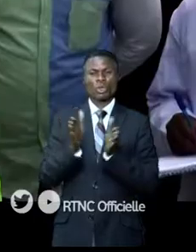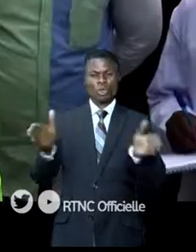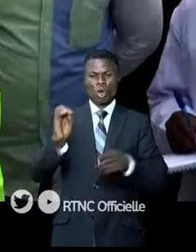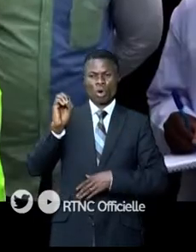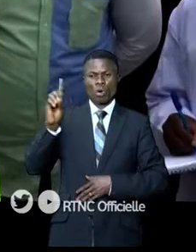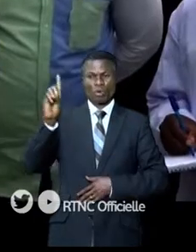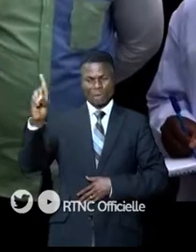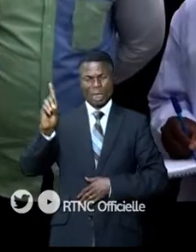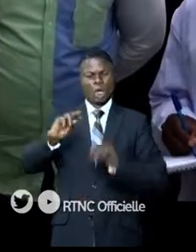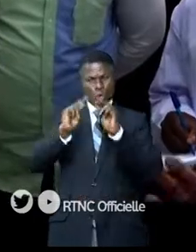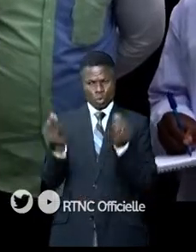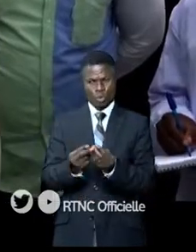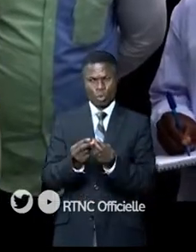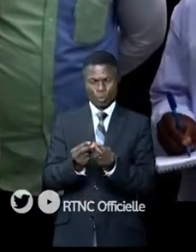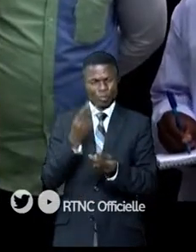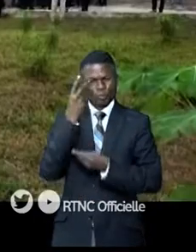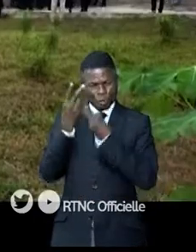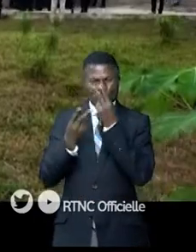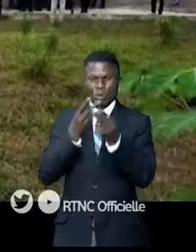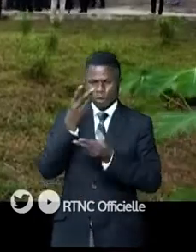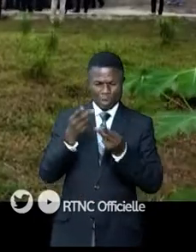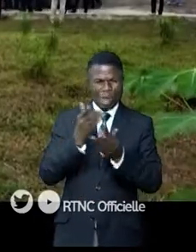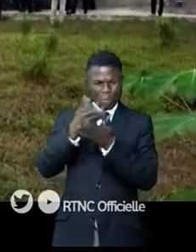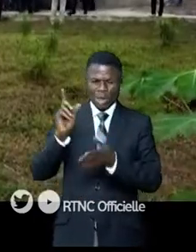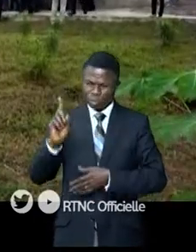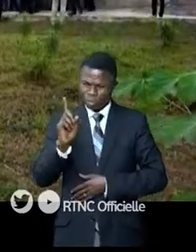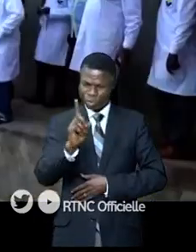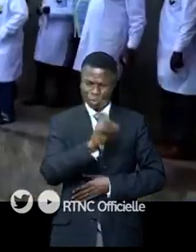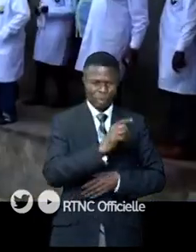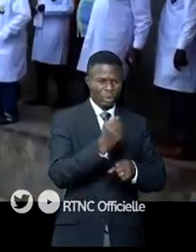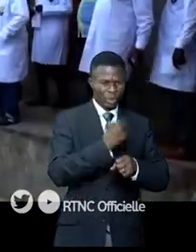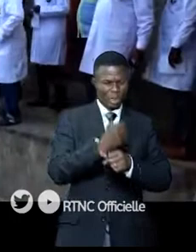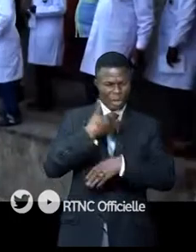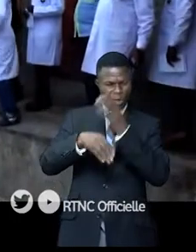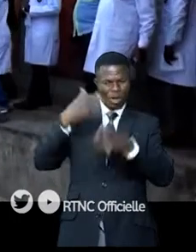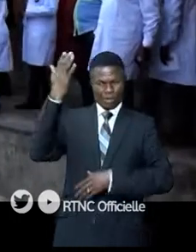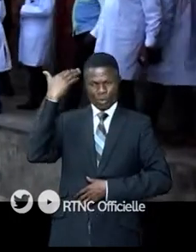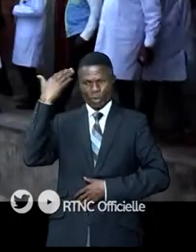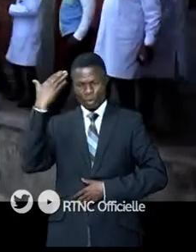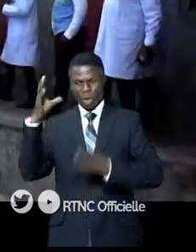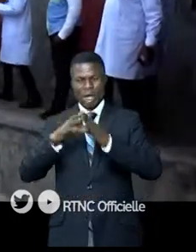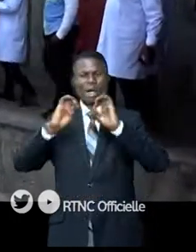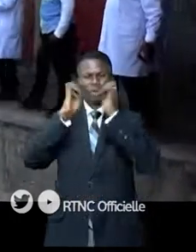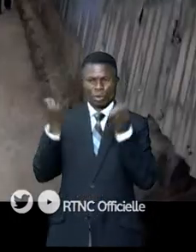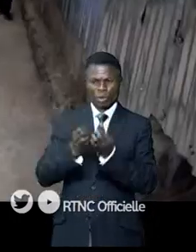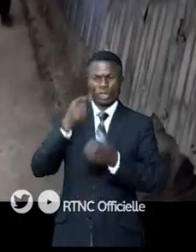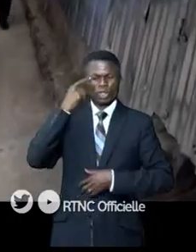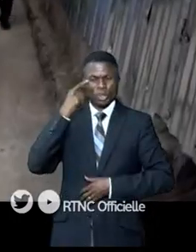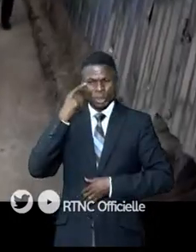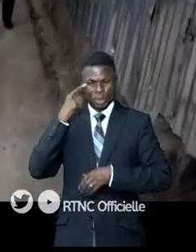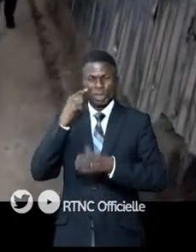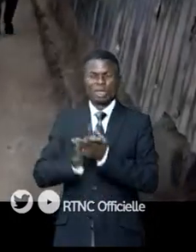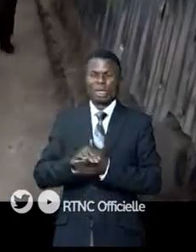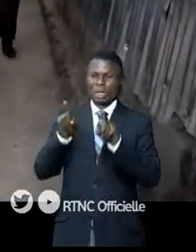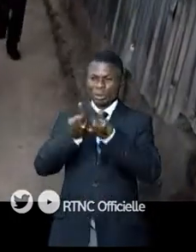l'OVD et sa suite ont inspecté étape par étape les travaux déjà exécutés par l'entreprise chinoise